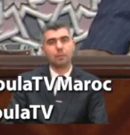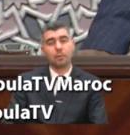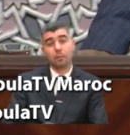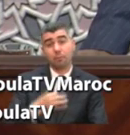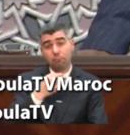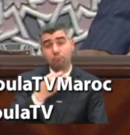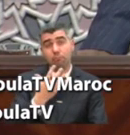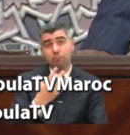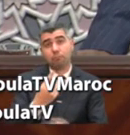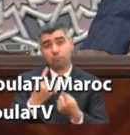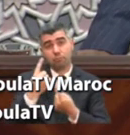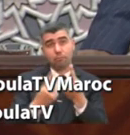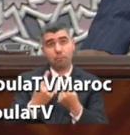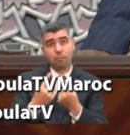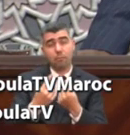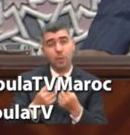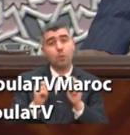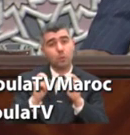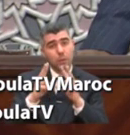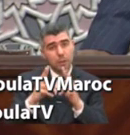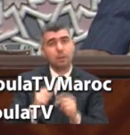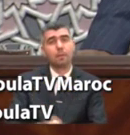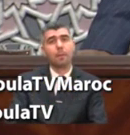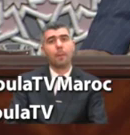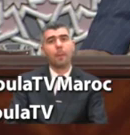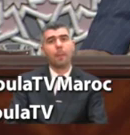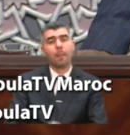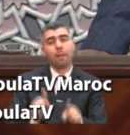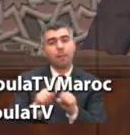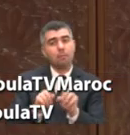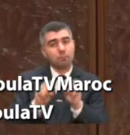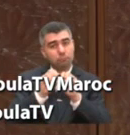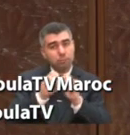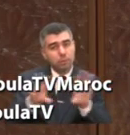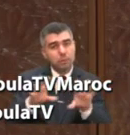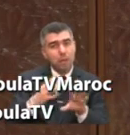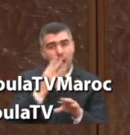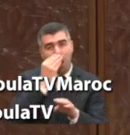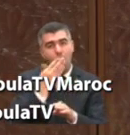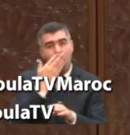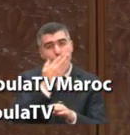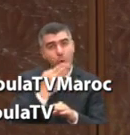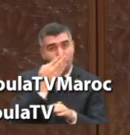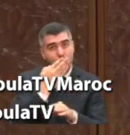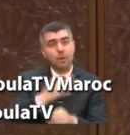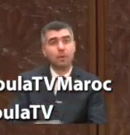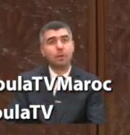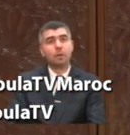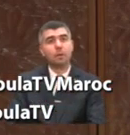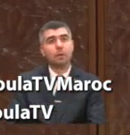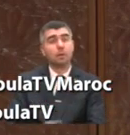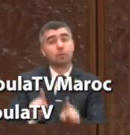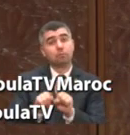الى اقتضى الحال انا تنشاطركم التحاليل فيما يخص الانتشار الخنزير. الى اقتضى الحال غادي